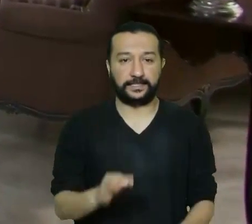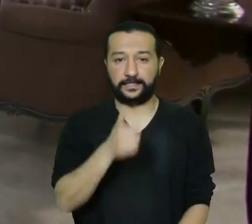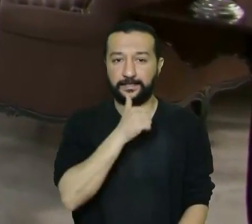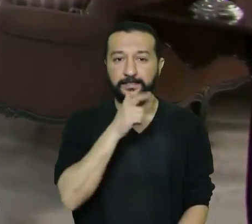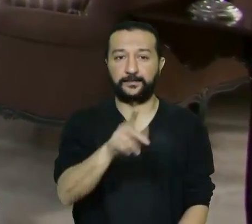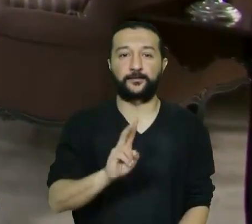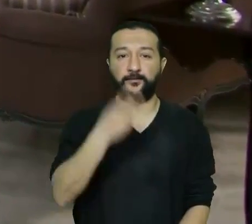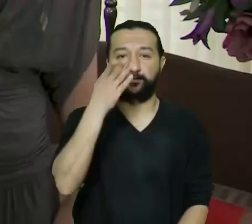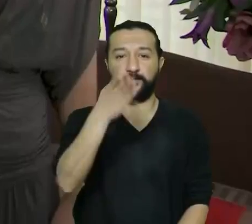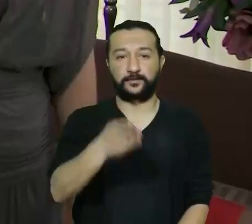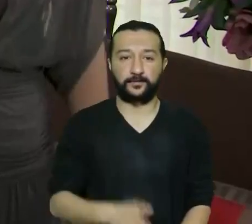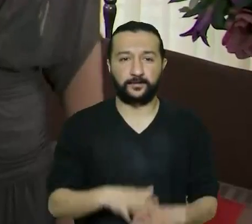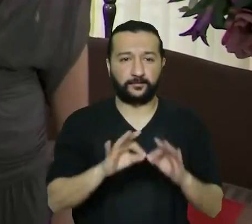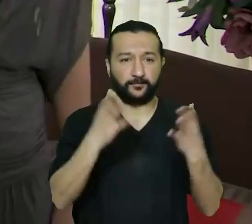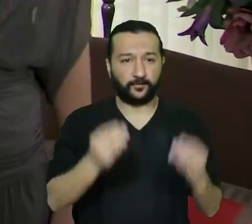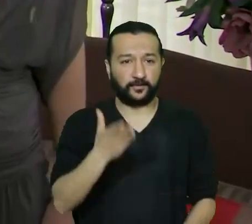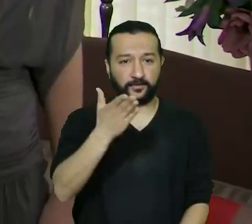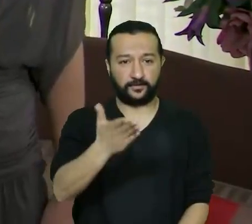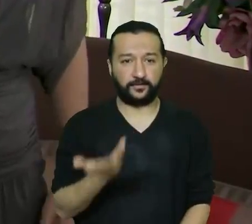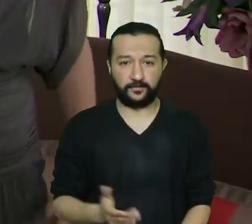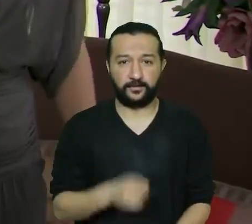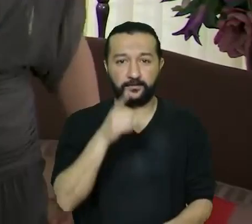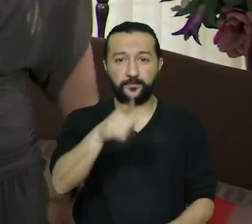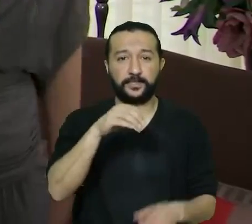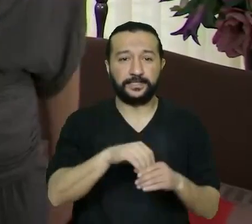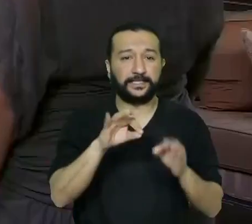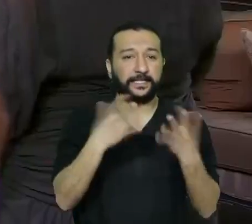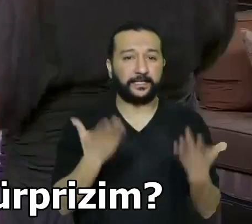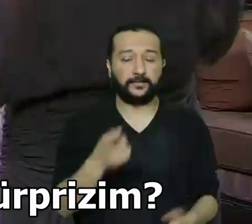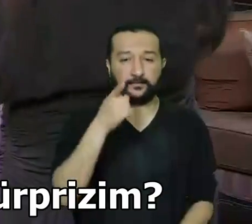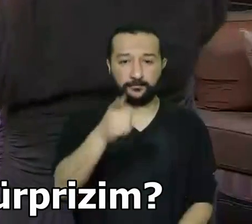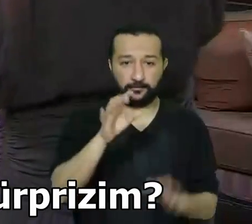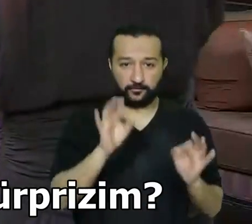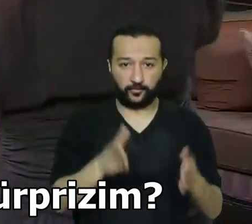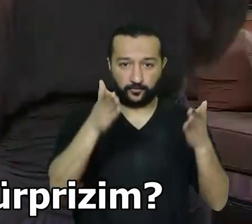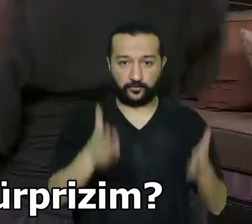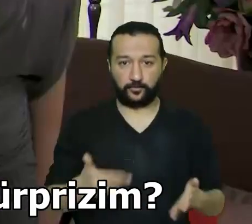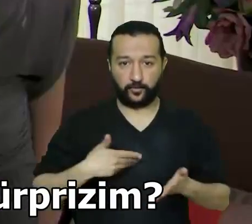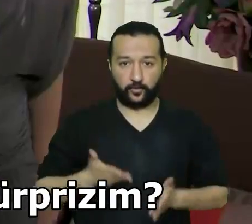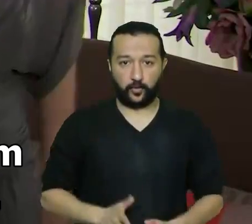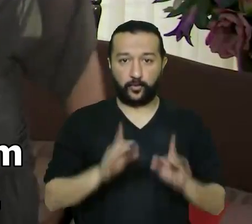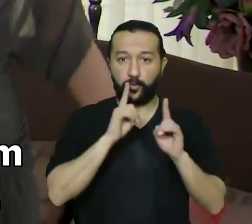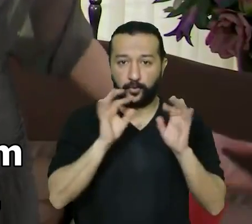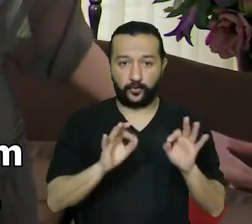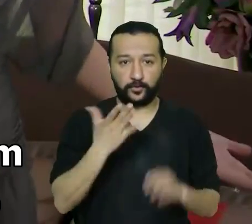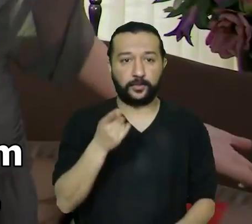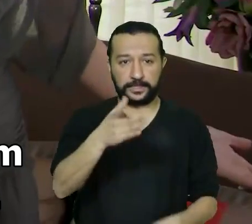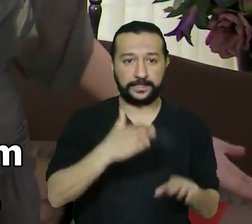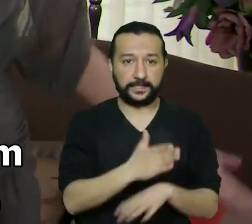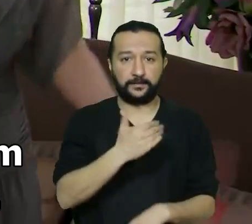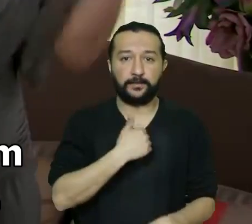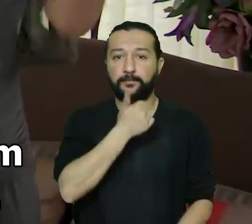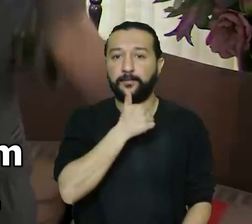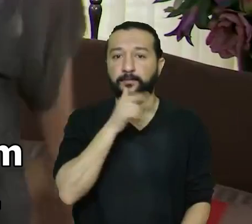efendim, sürpriziniz. Bu ne Şükrü Efendi, ha? Bu ne Allah aşkına? Bu mu yani benim doğum günü sürprizim? Bunu zaten